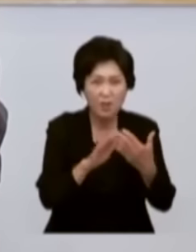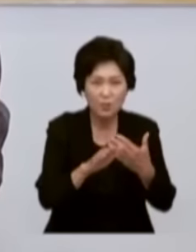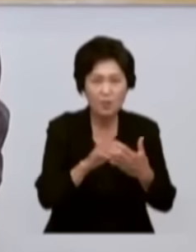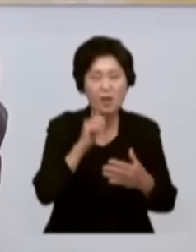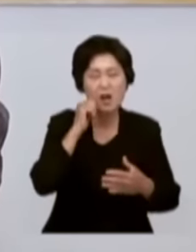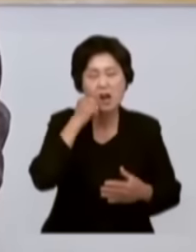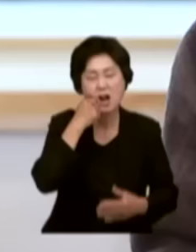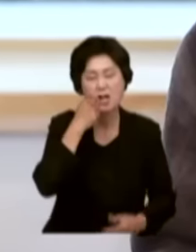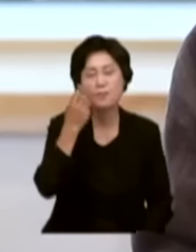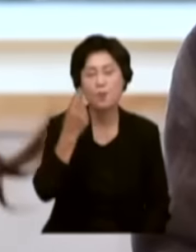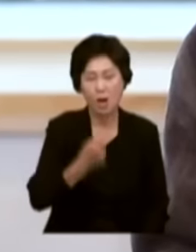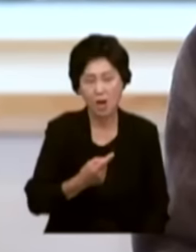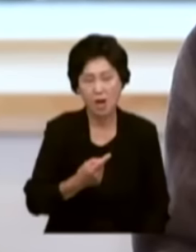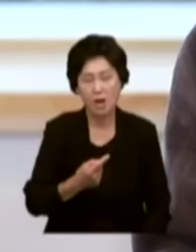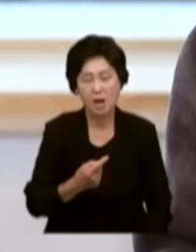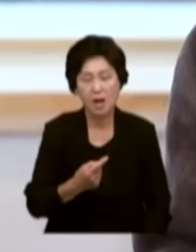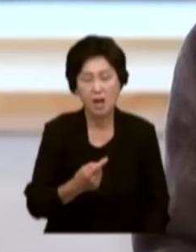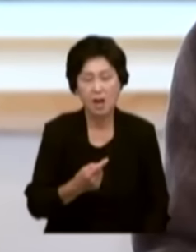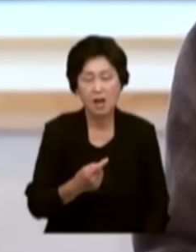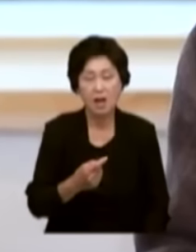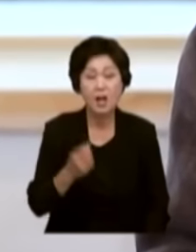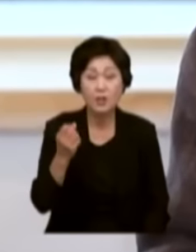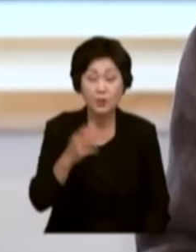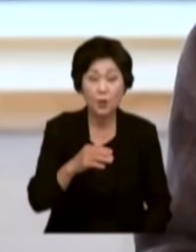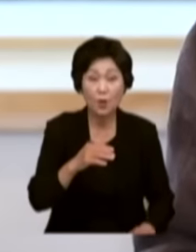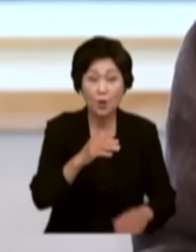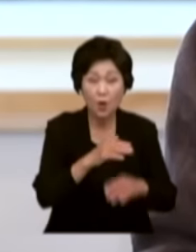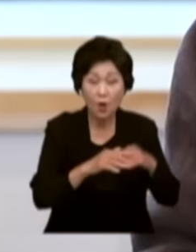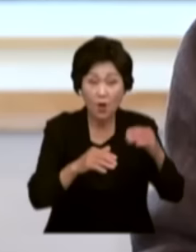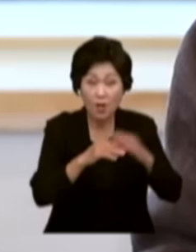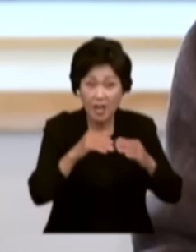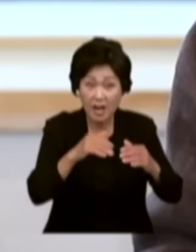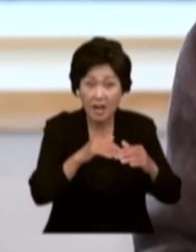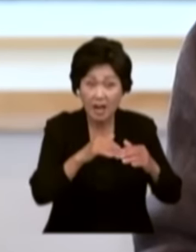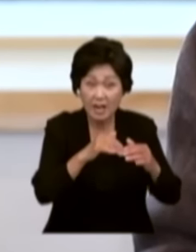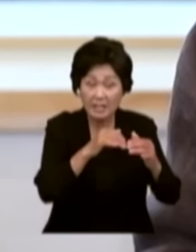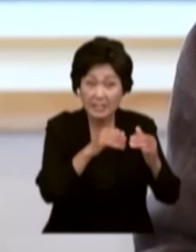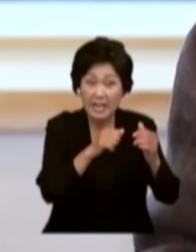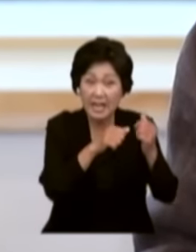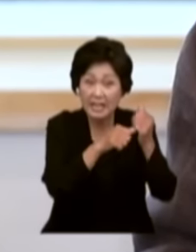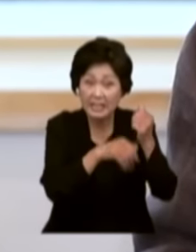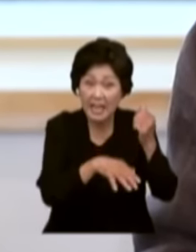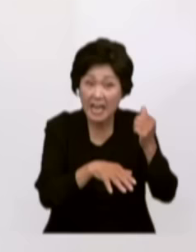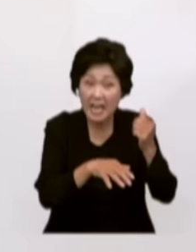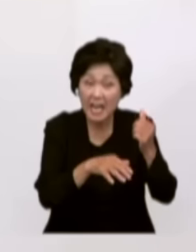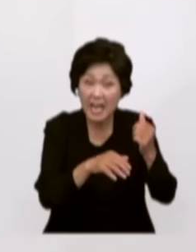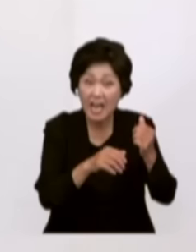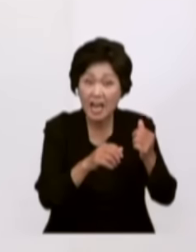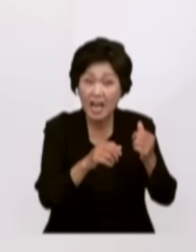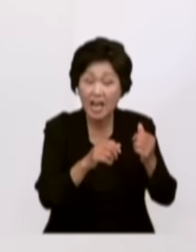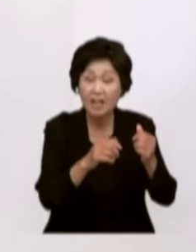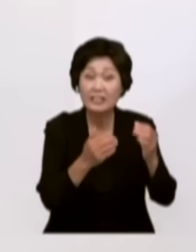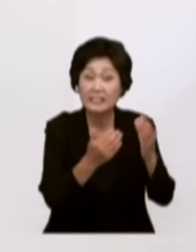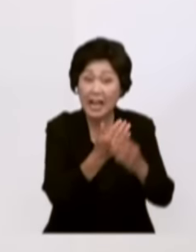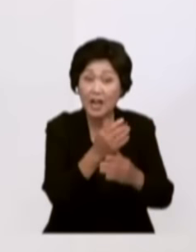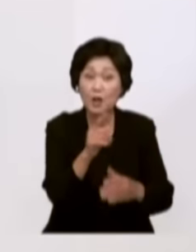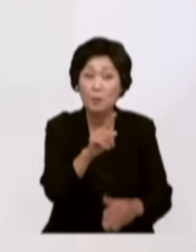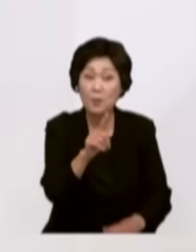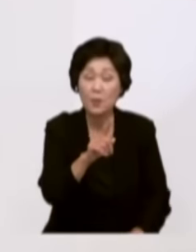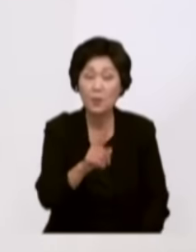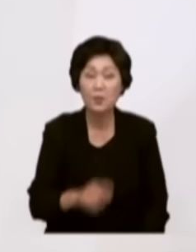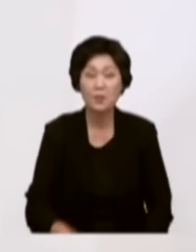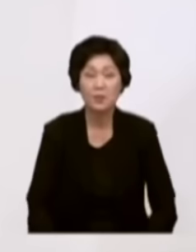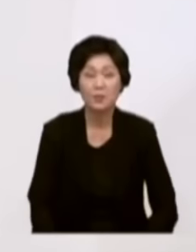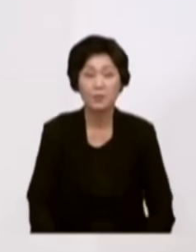같이 오거든요. 연예계 X파일을 조용구 씨가 주도했다는 얘기가 나왔어요. 엑스파일 때문에 자살을